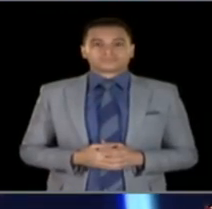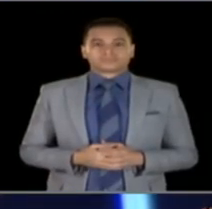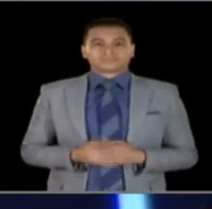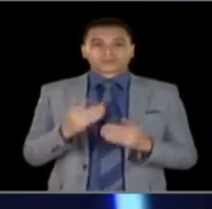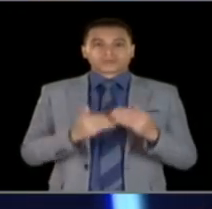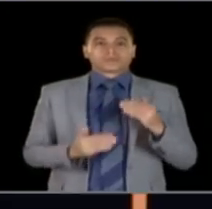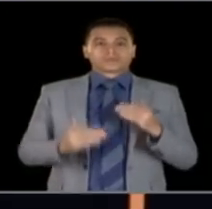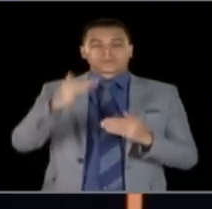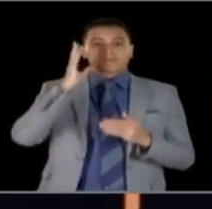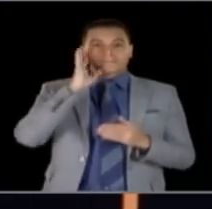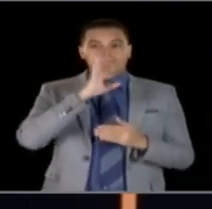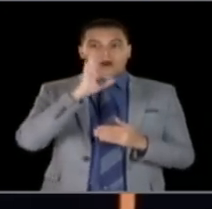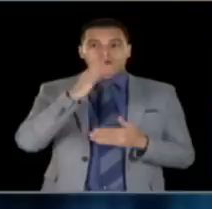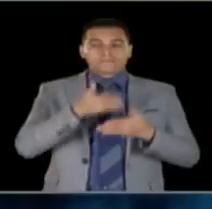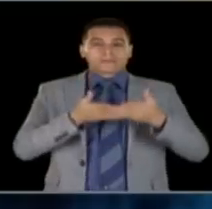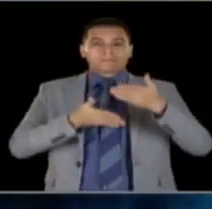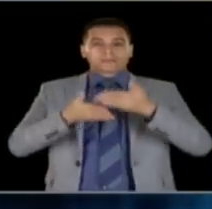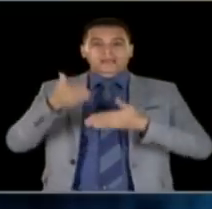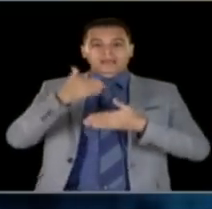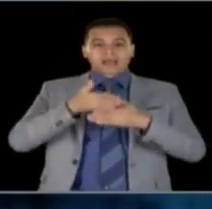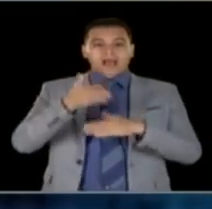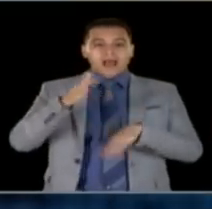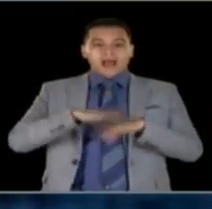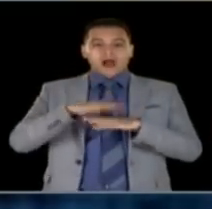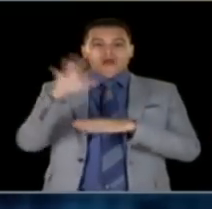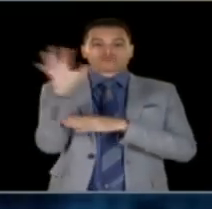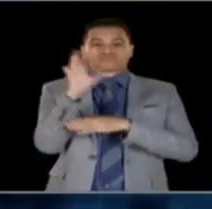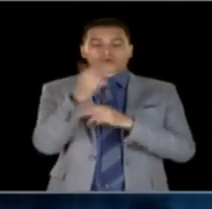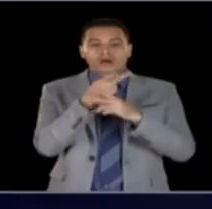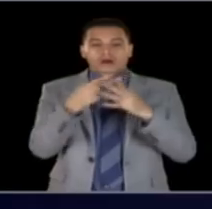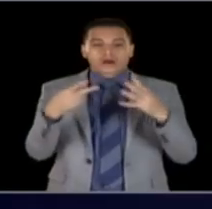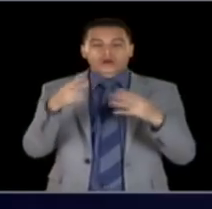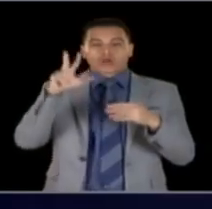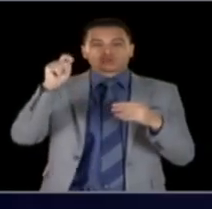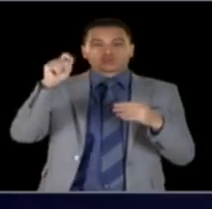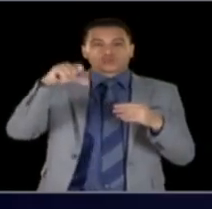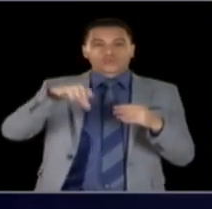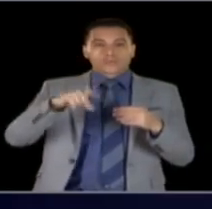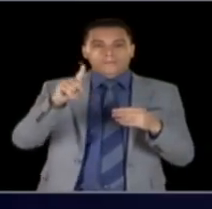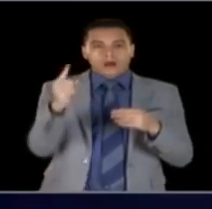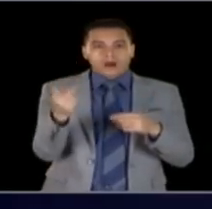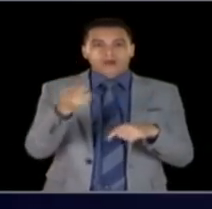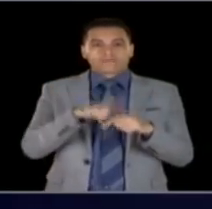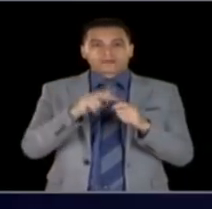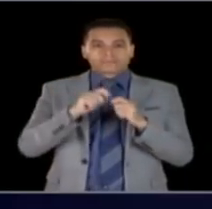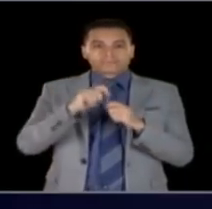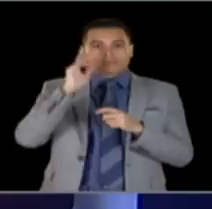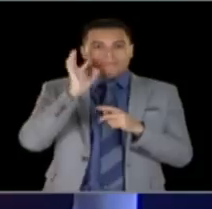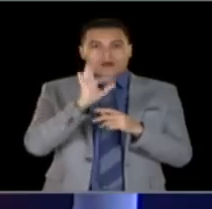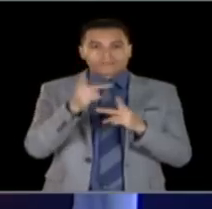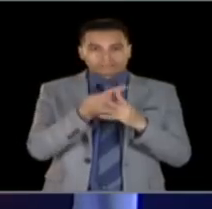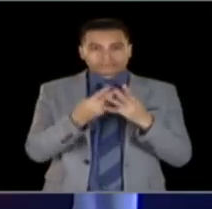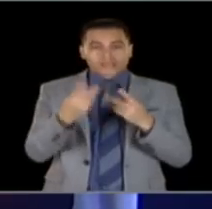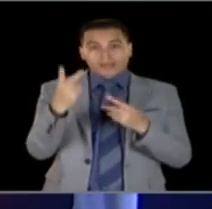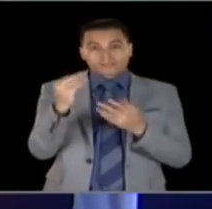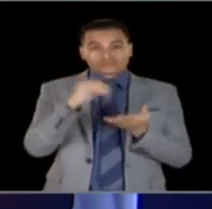القمة دي متغطية بالصنوبر والبلسم والتنوب. سؤال ما كانش سهل، برافو عليك يا محمد،